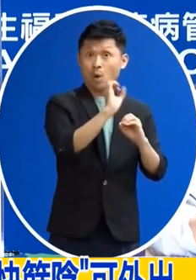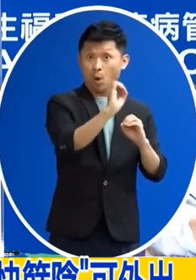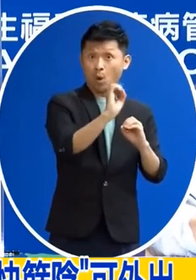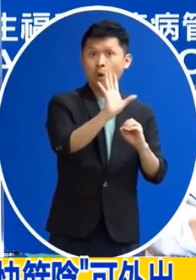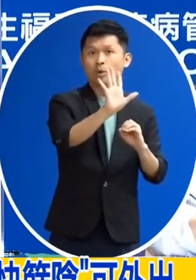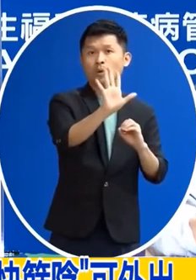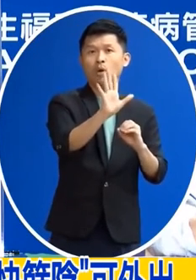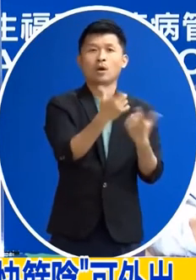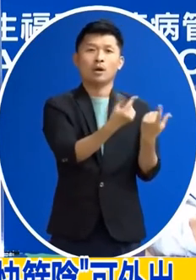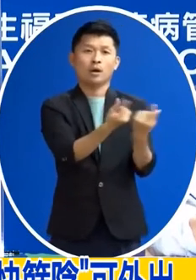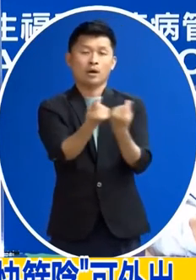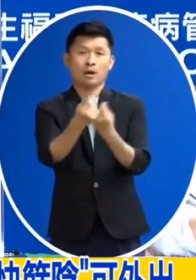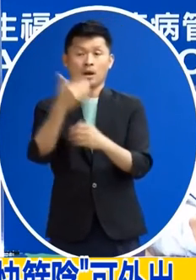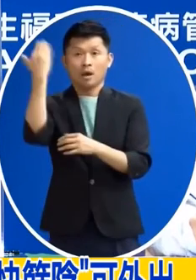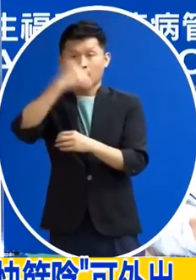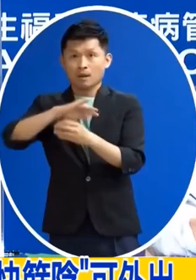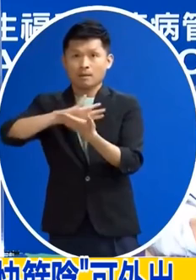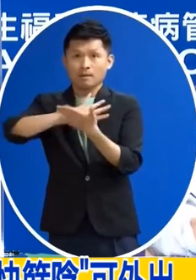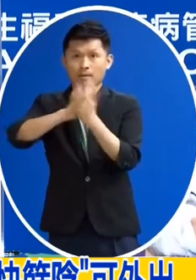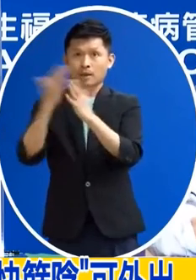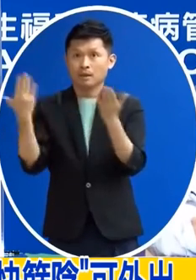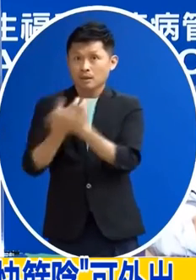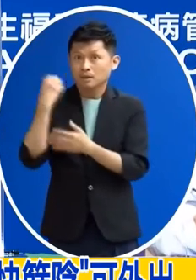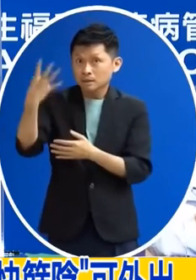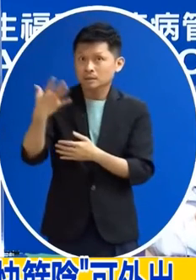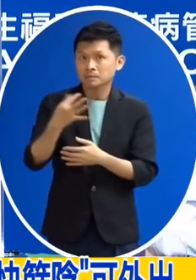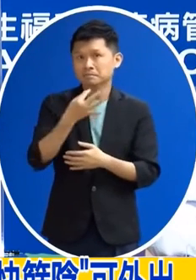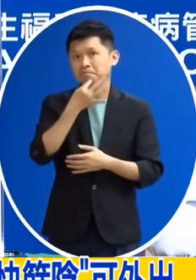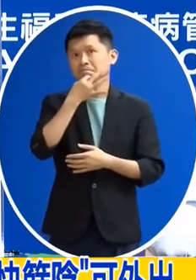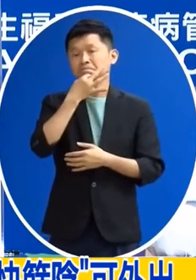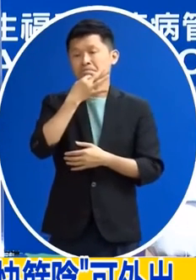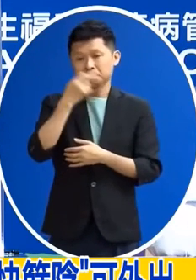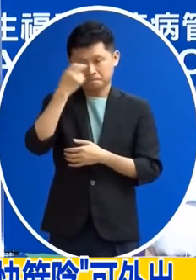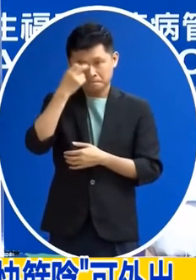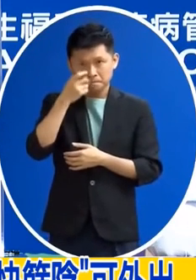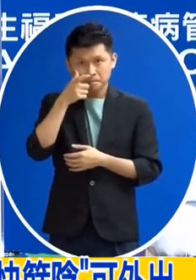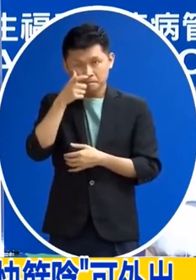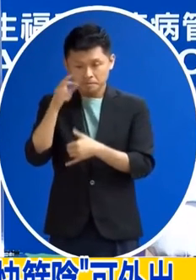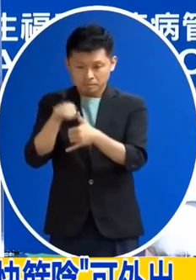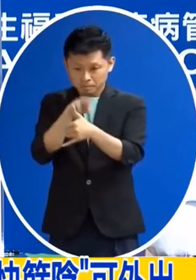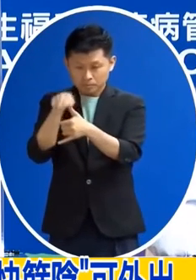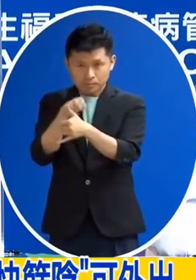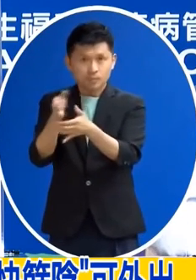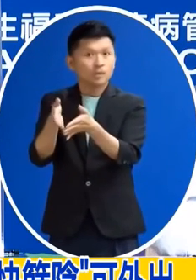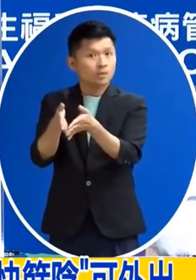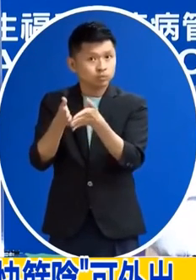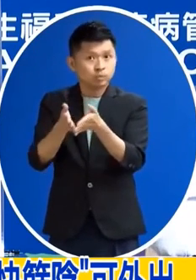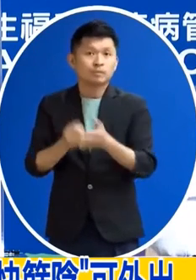是有突然的一个变异株，那可能我们需要有一点时间来做监视跟观察。